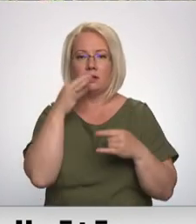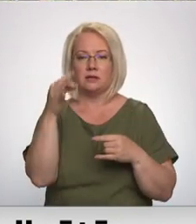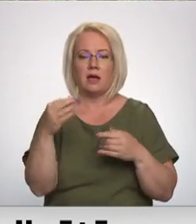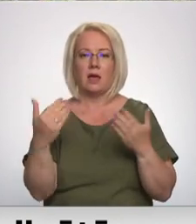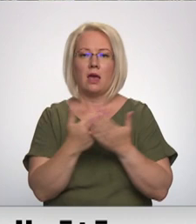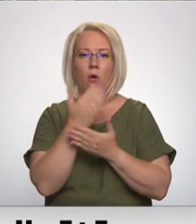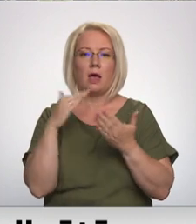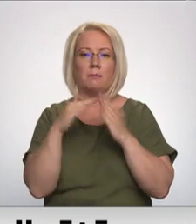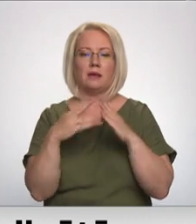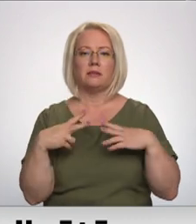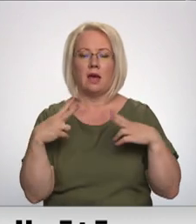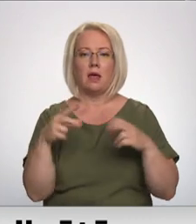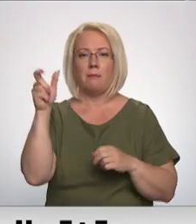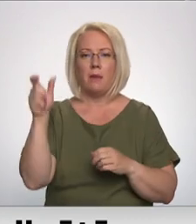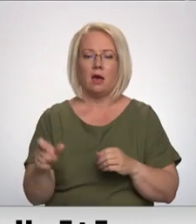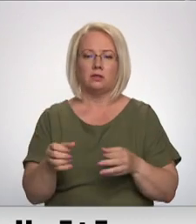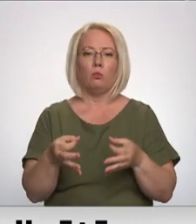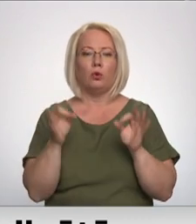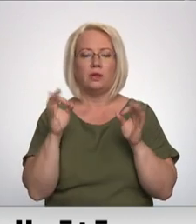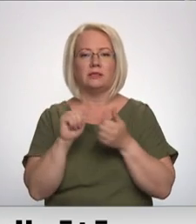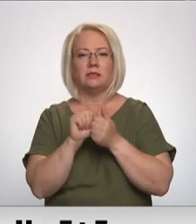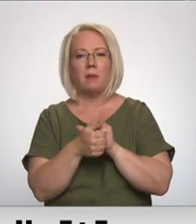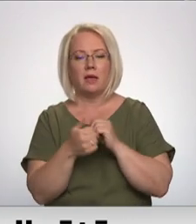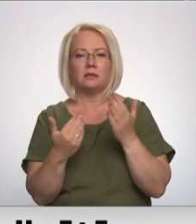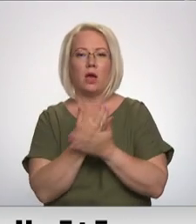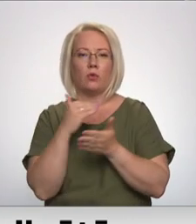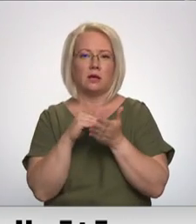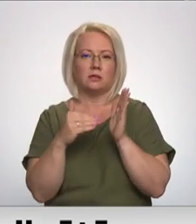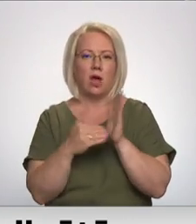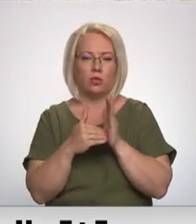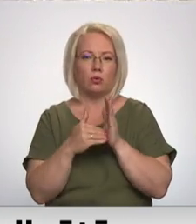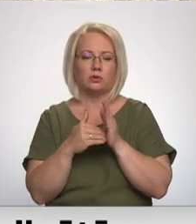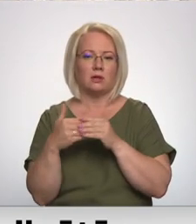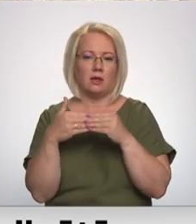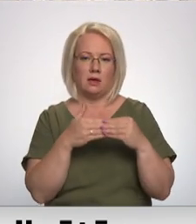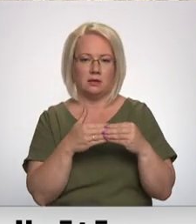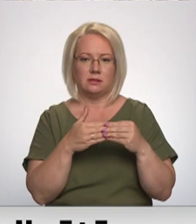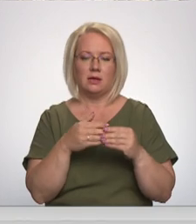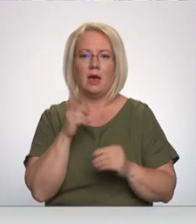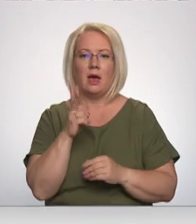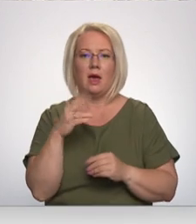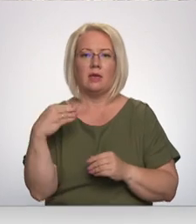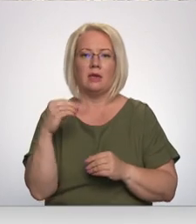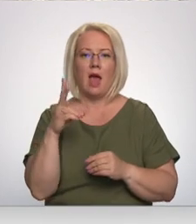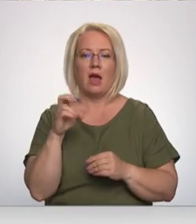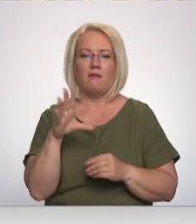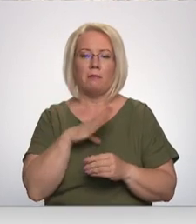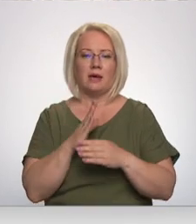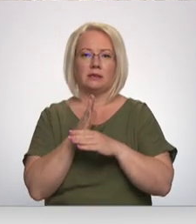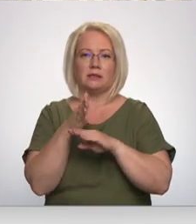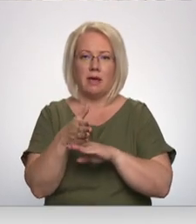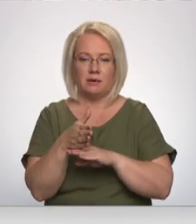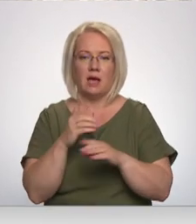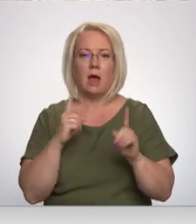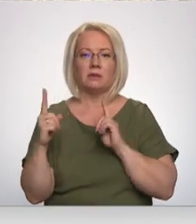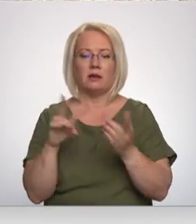mērs, būtisks izmaiņas iedzīvotājiem jaunais status visticamāk nenesīšot. Ķekava bija ciems ar administratīvā centra